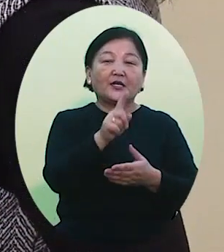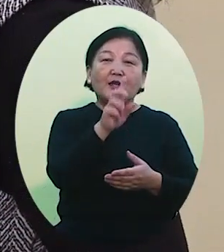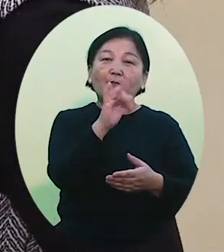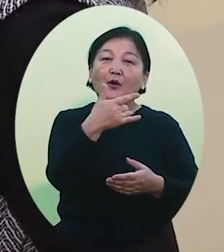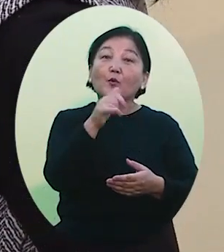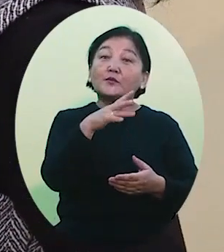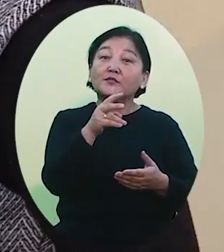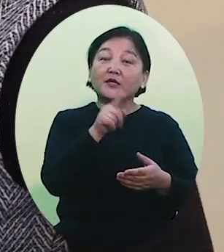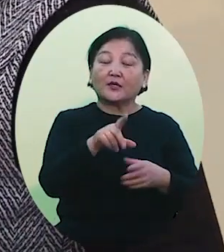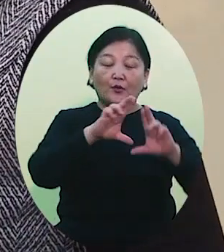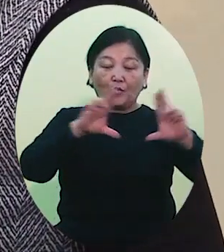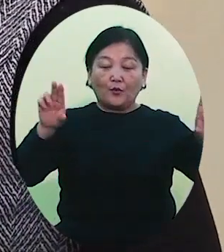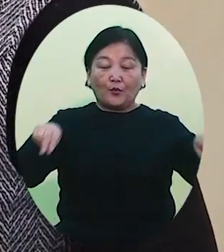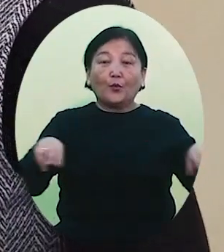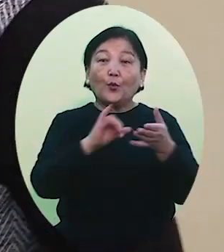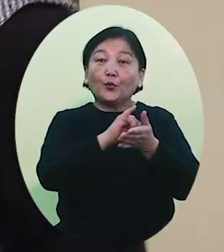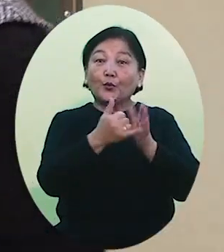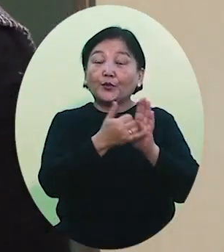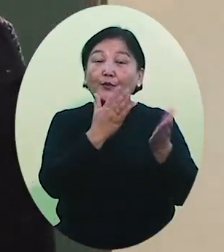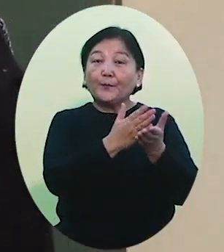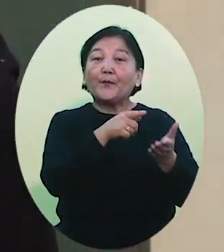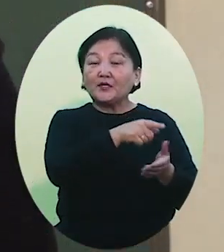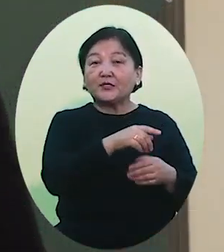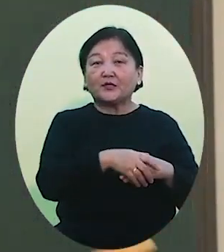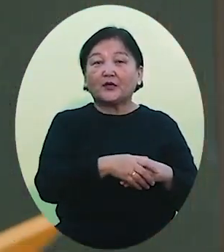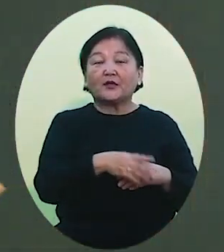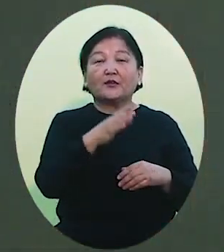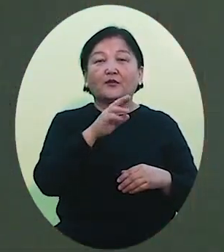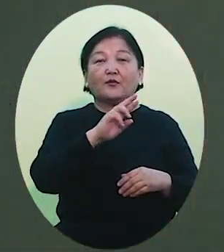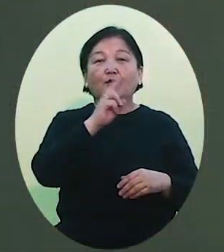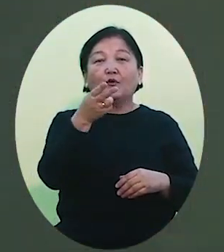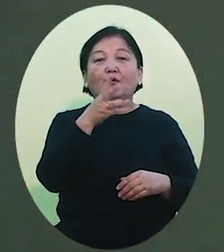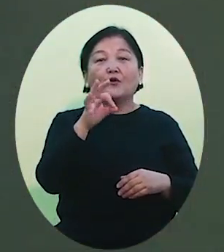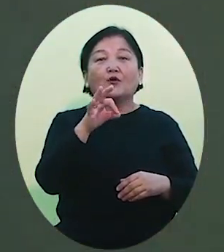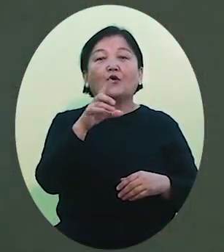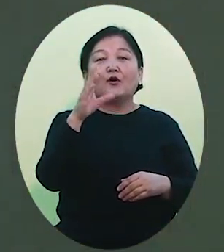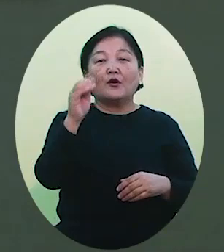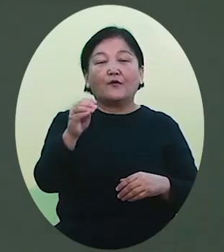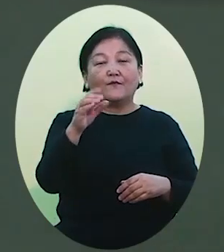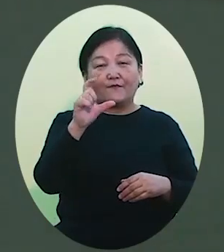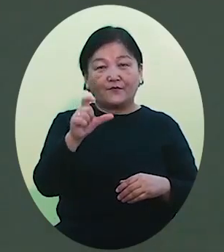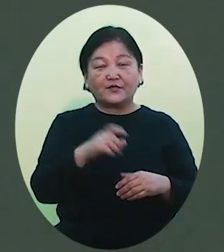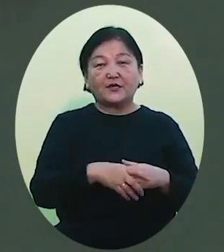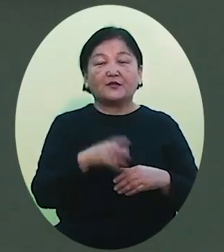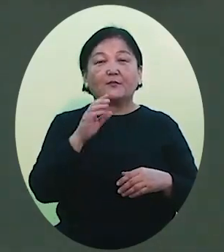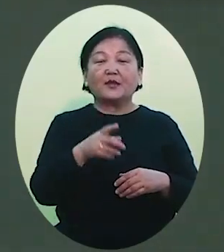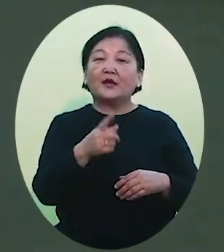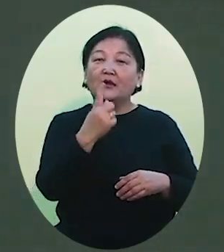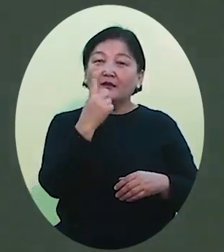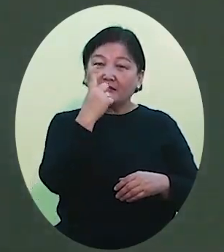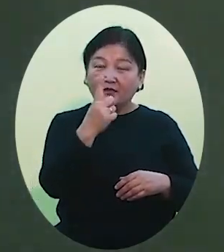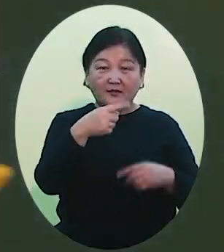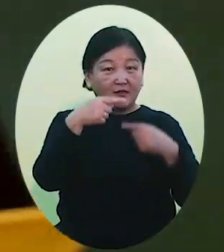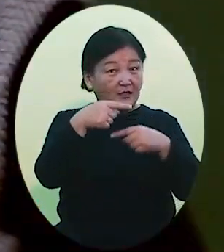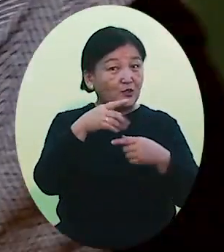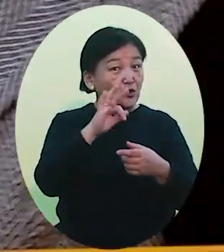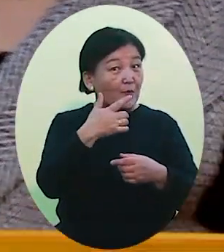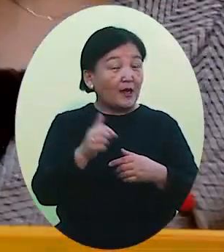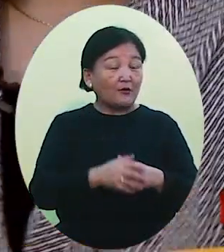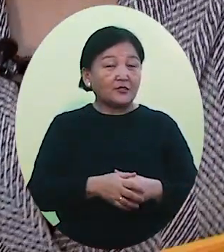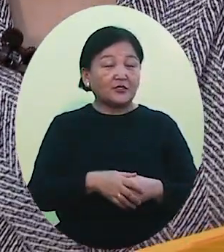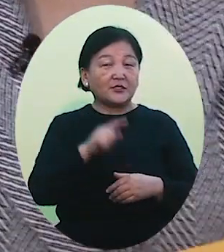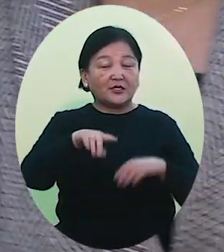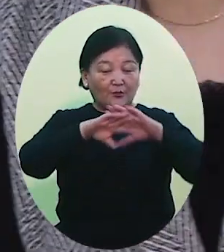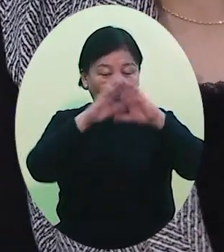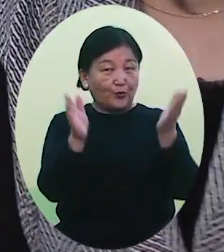2 байгаа үед энд байгуулсан байна. Тэгвэл энэ функцийн коэффициент нь нэгтэй тэнцүү байгаа учраас